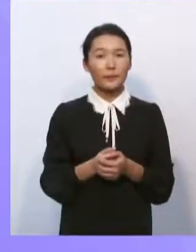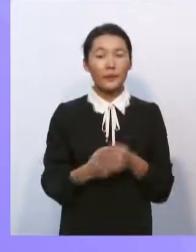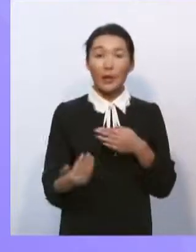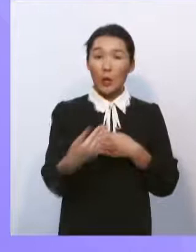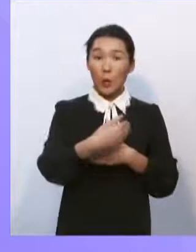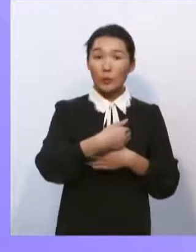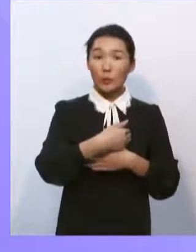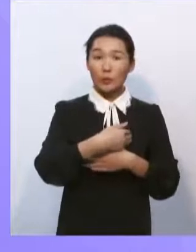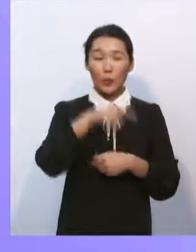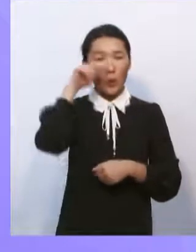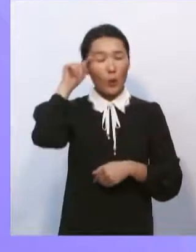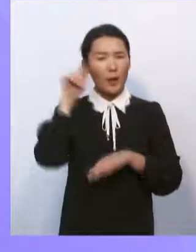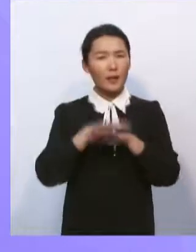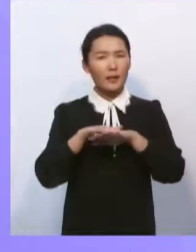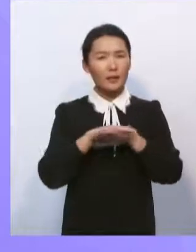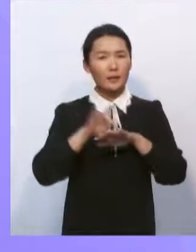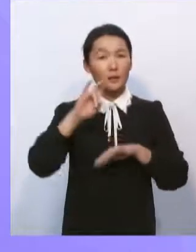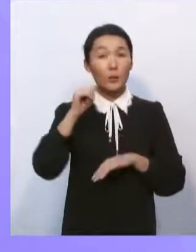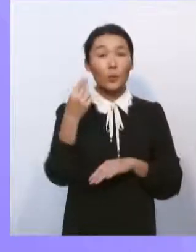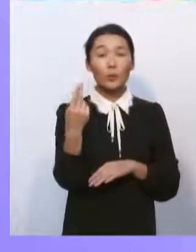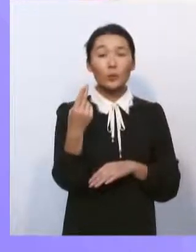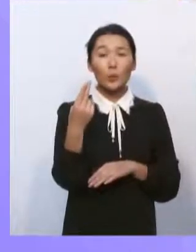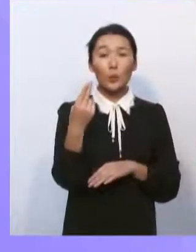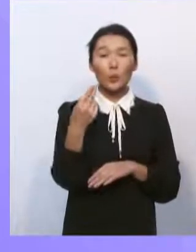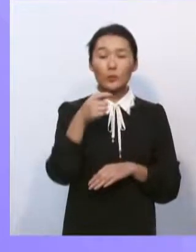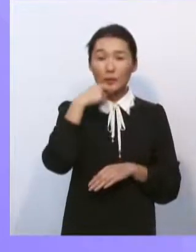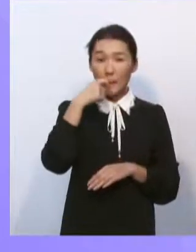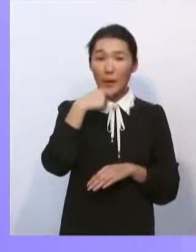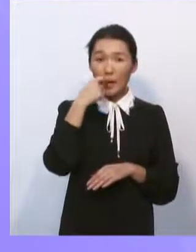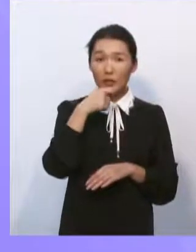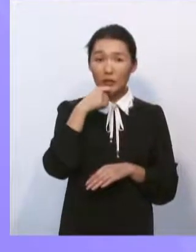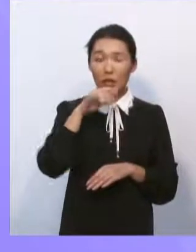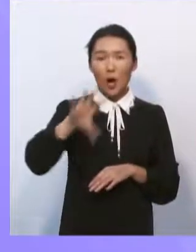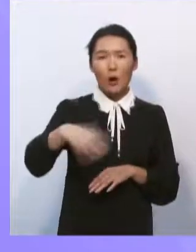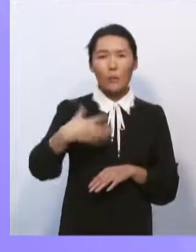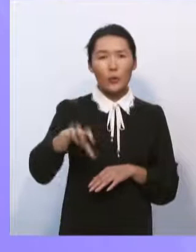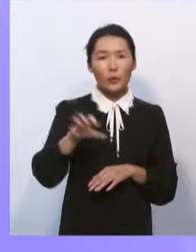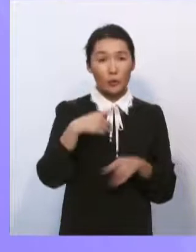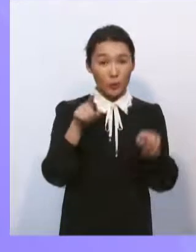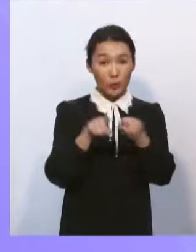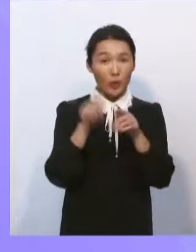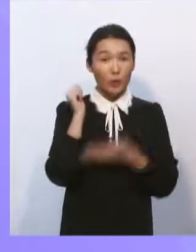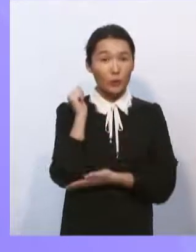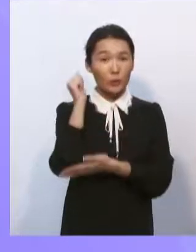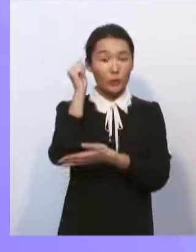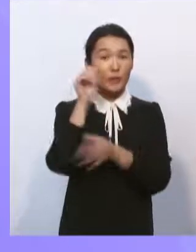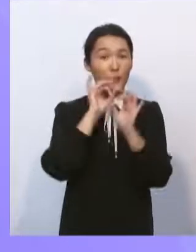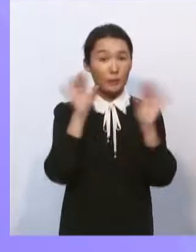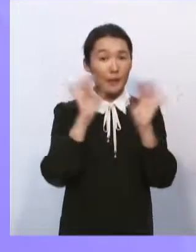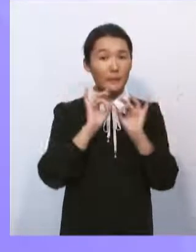Конокторго кыргыздын улуттук тамак ашы боорсок тууралуу үлгүгө таянып айтып бер.